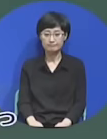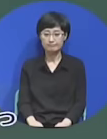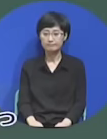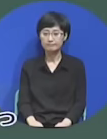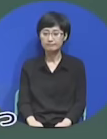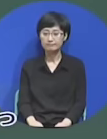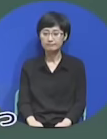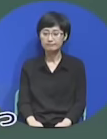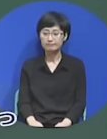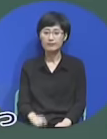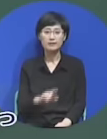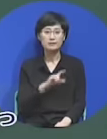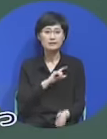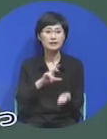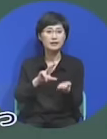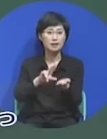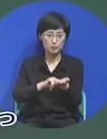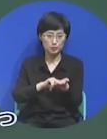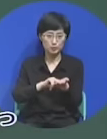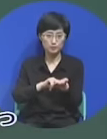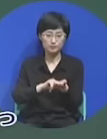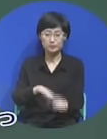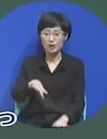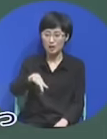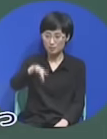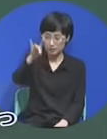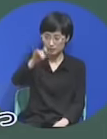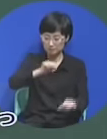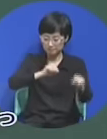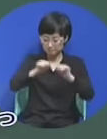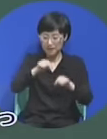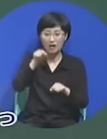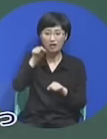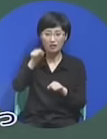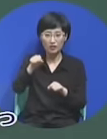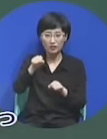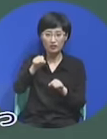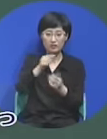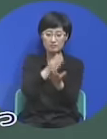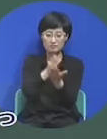우리 먼저 할것세가지 是当先做的三样。